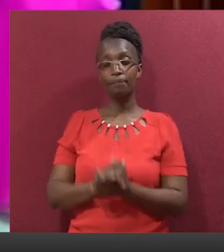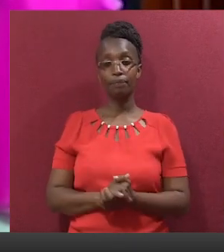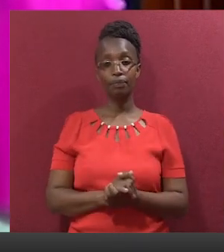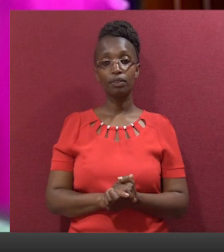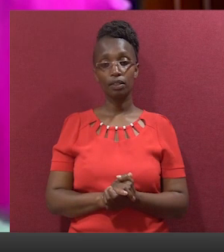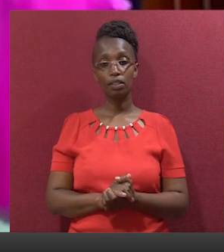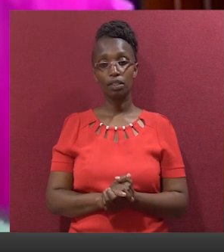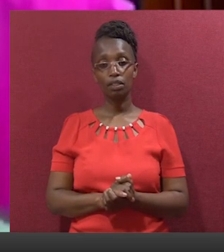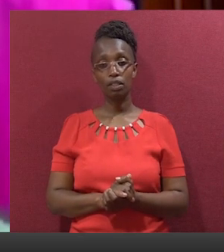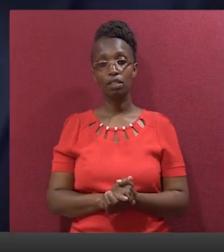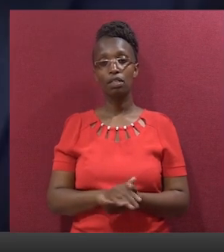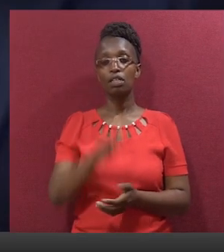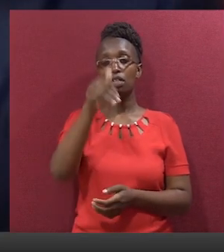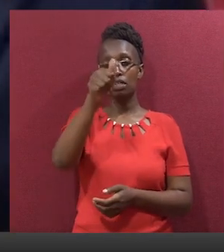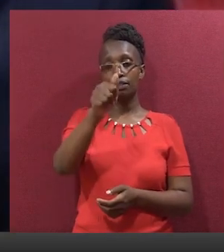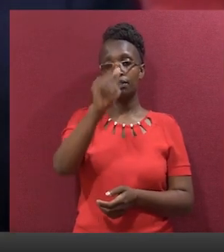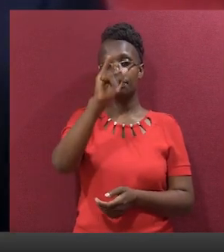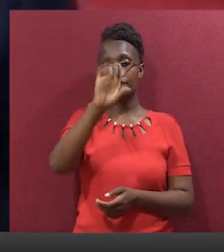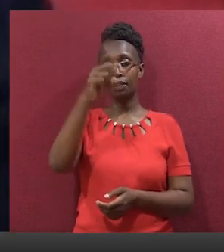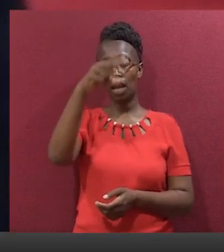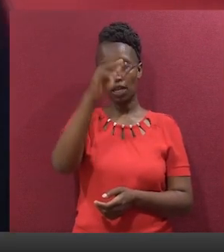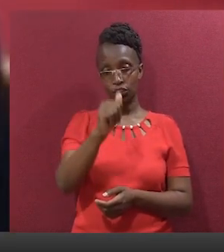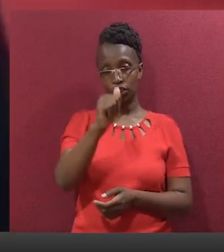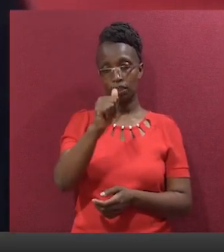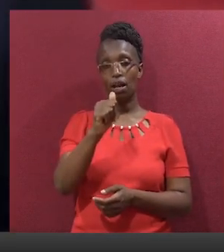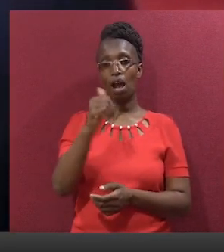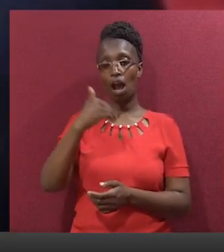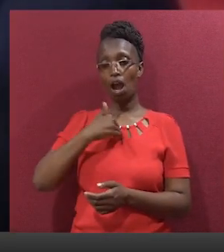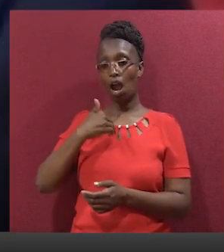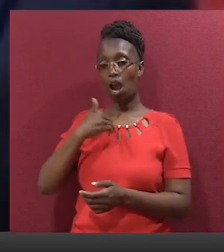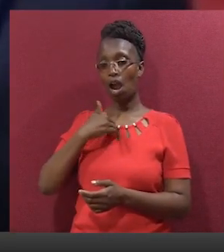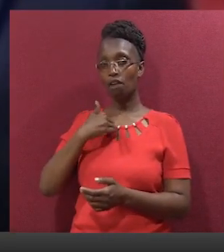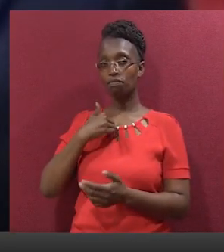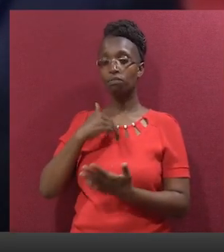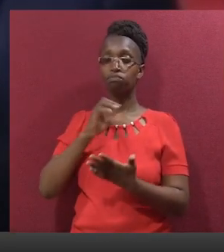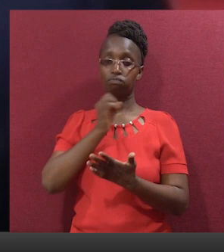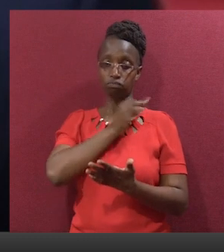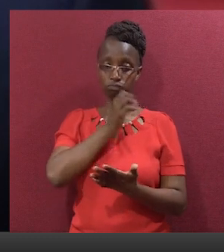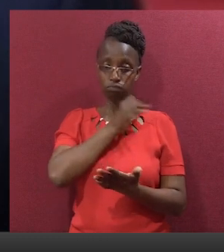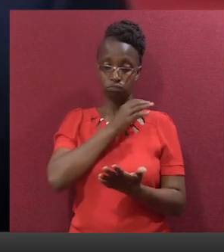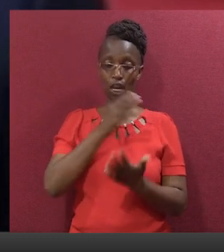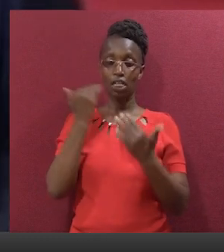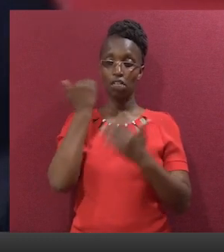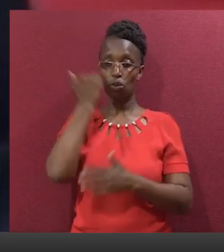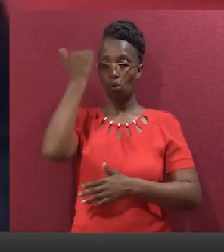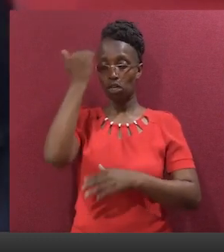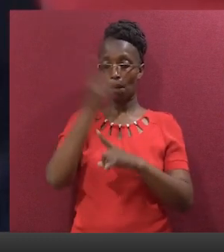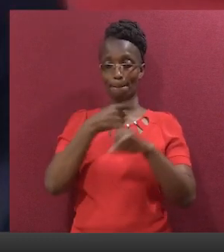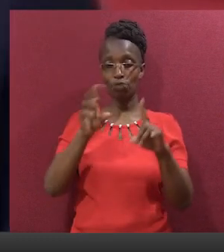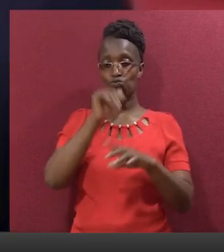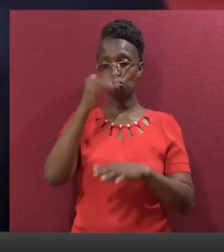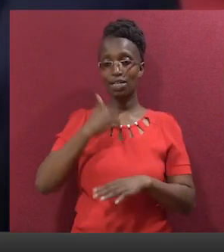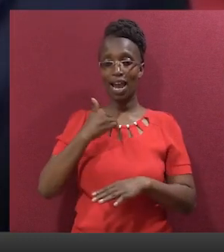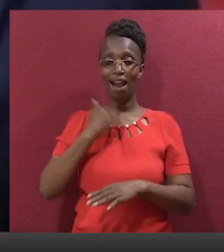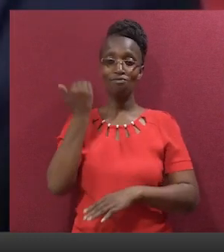mbunge wa Malindi. The Honorable Aisha Jumwa has been charged in court, but there is no court